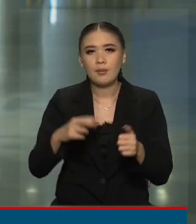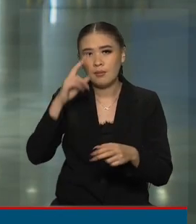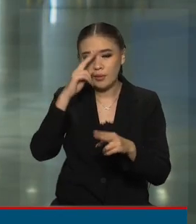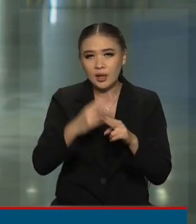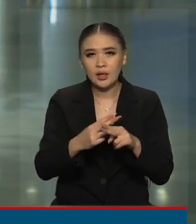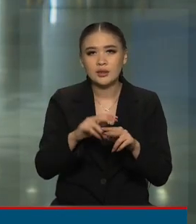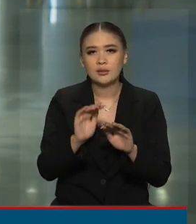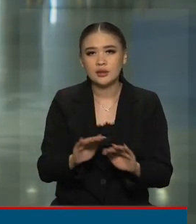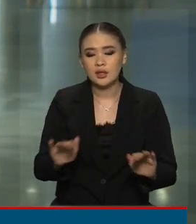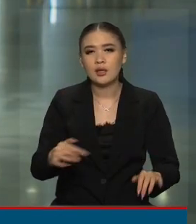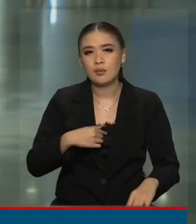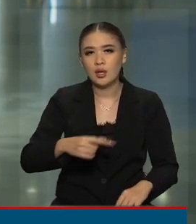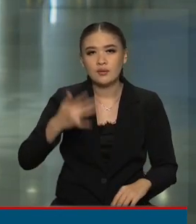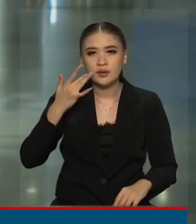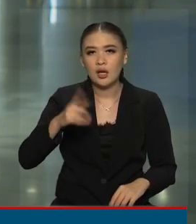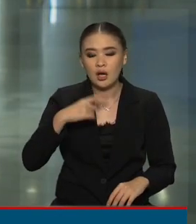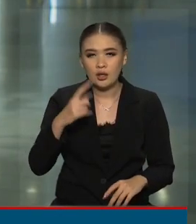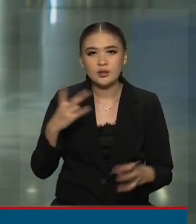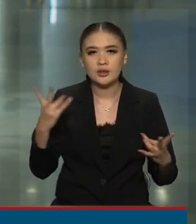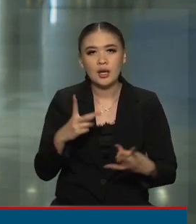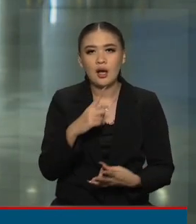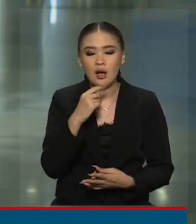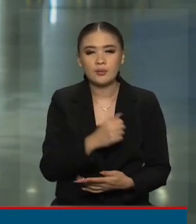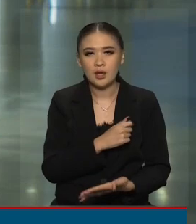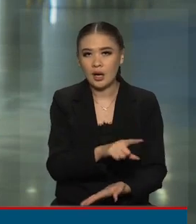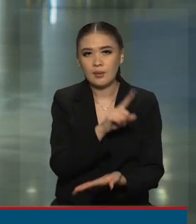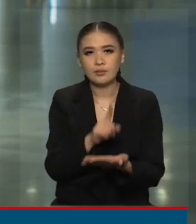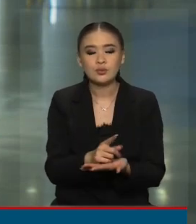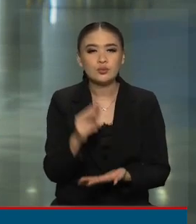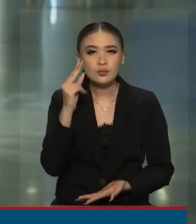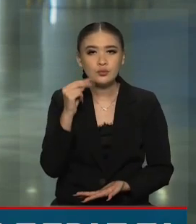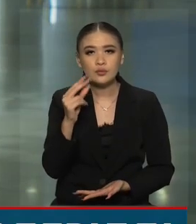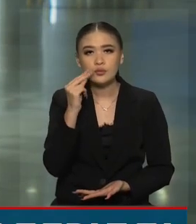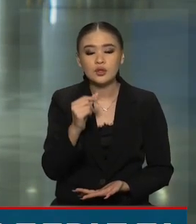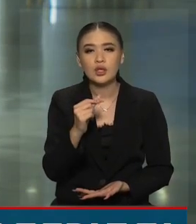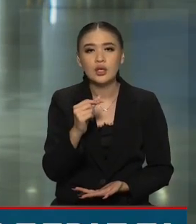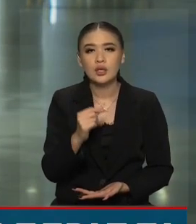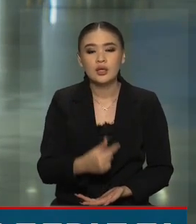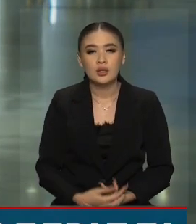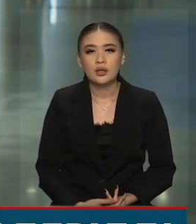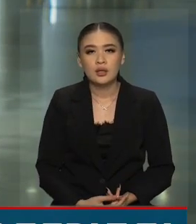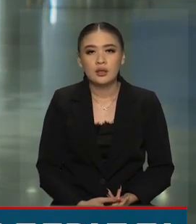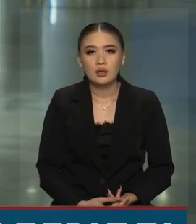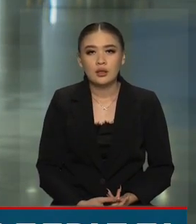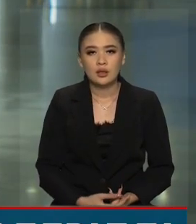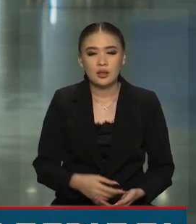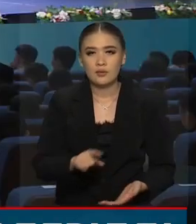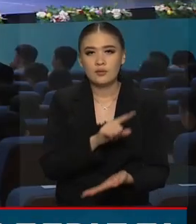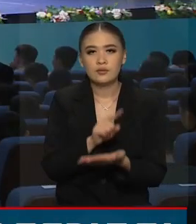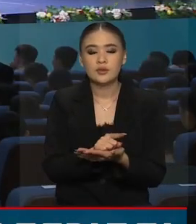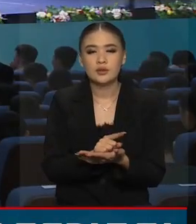айтам. Отан қорғау ер азамат болғаннан кейін отан алдында борышты оқуға өз ақтауы міндетімізде